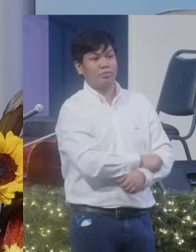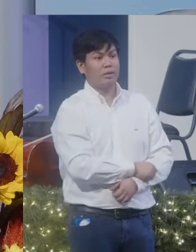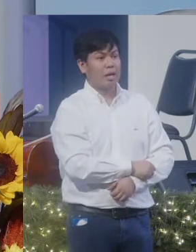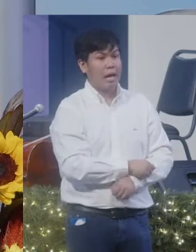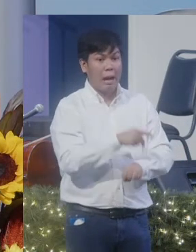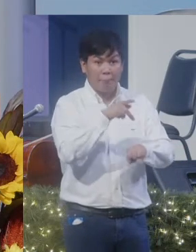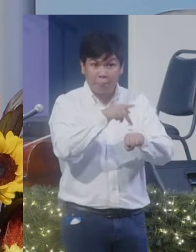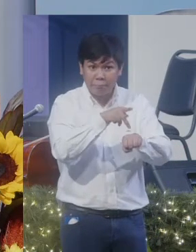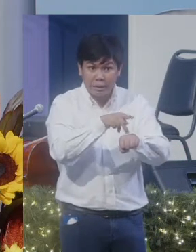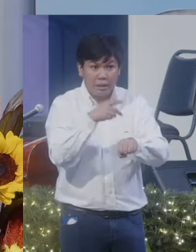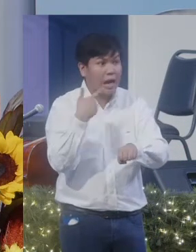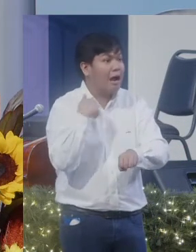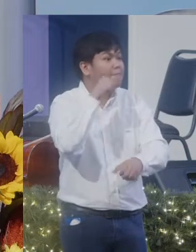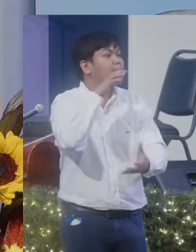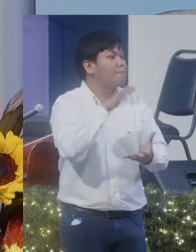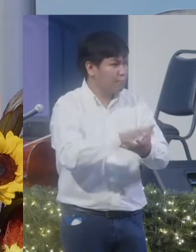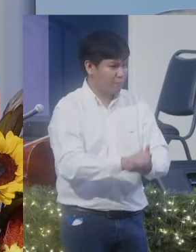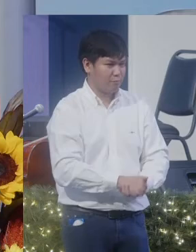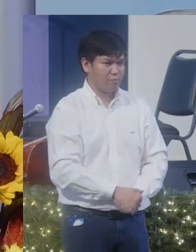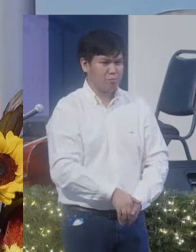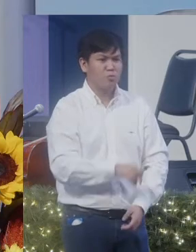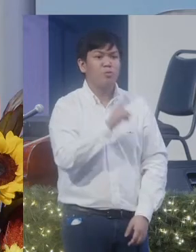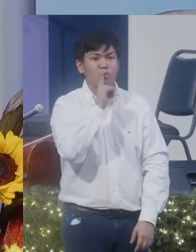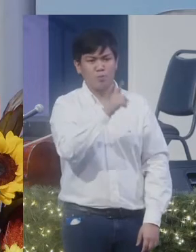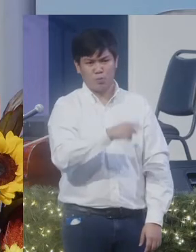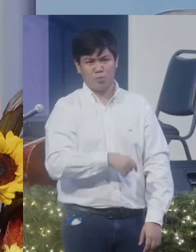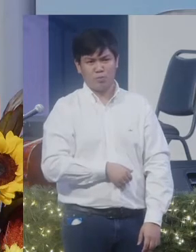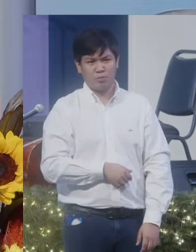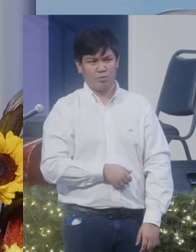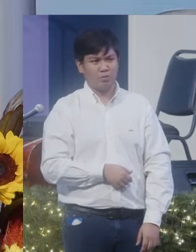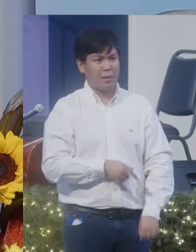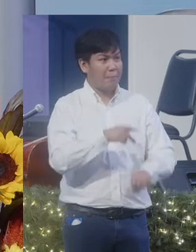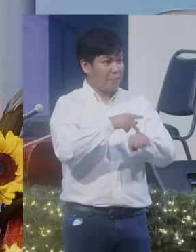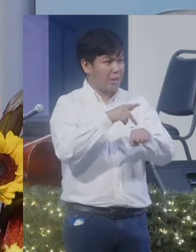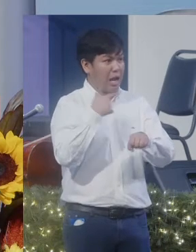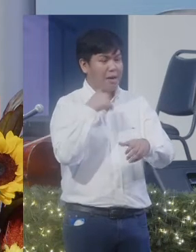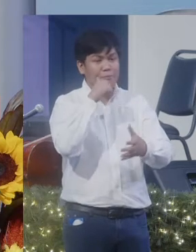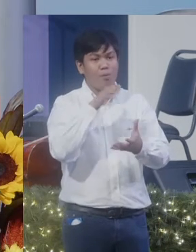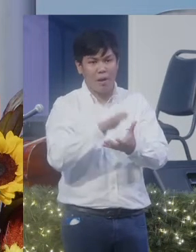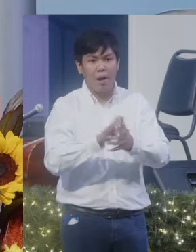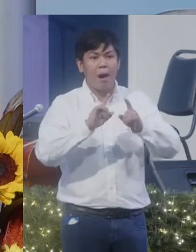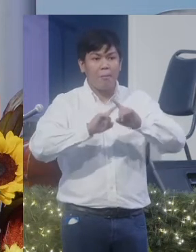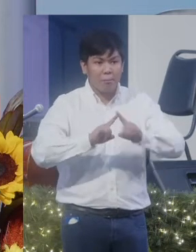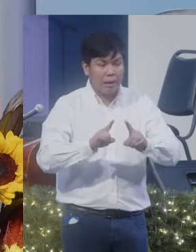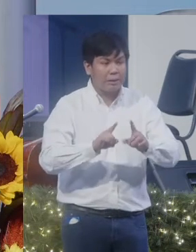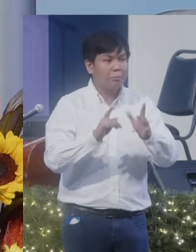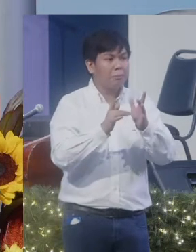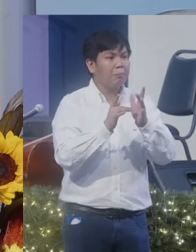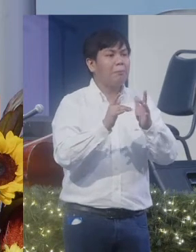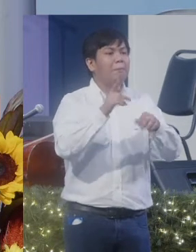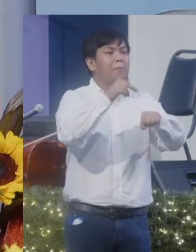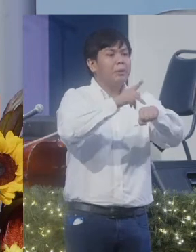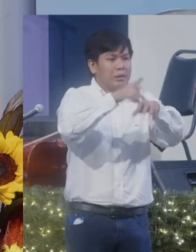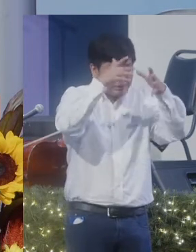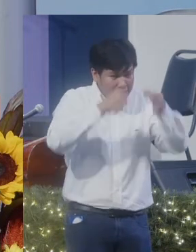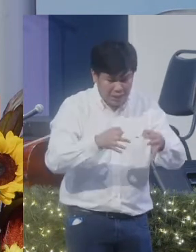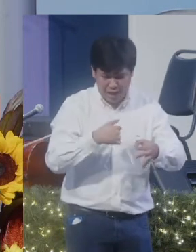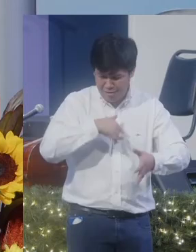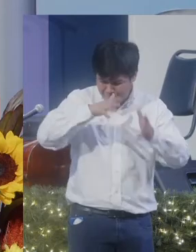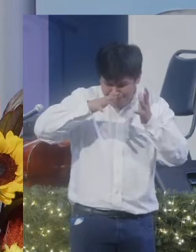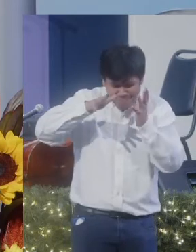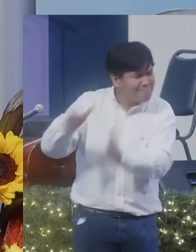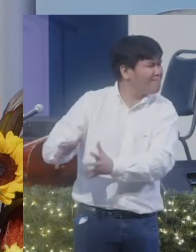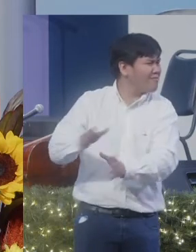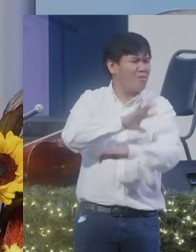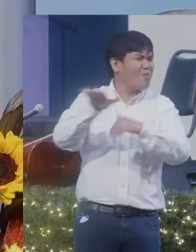Sabi sa Matthew 19, verses 27 to 30 ay ganito. Then Peter said in reply, "See, we have